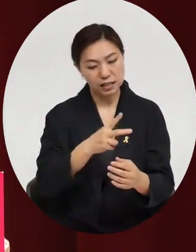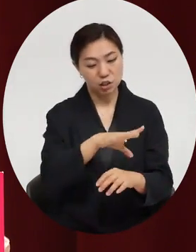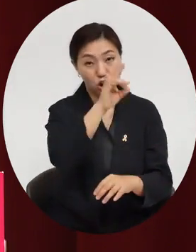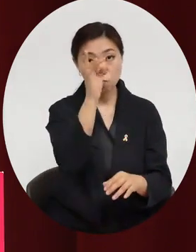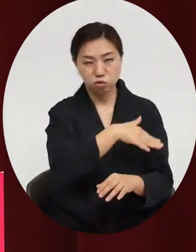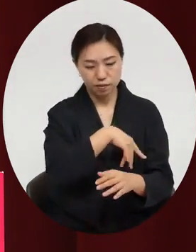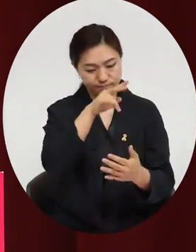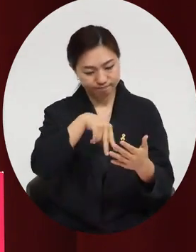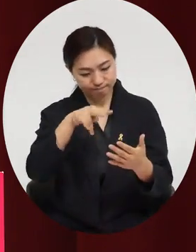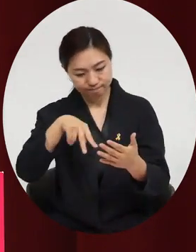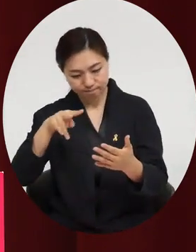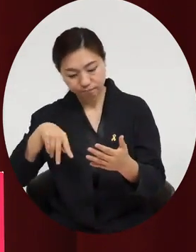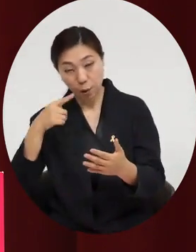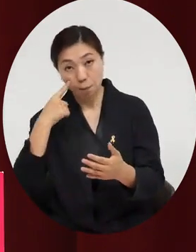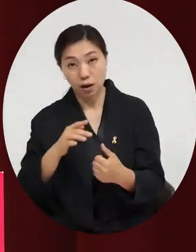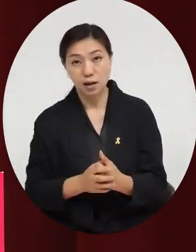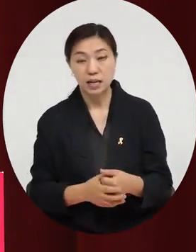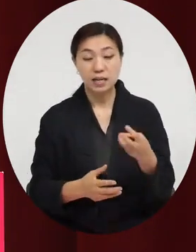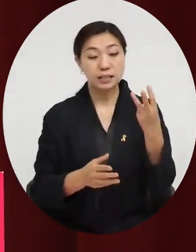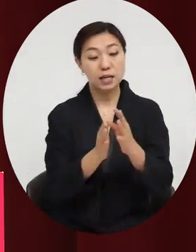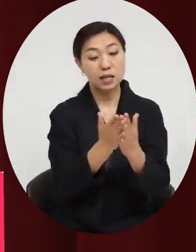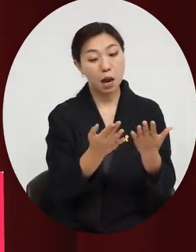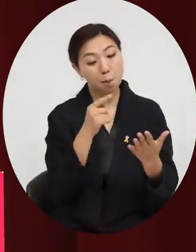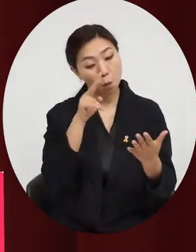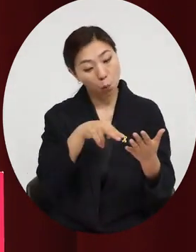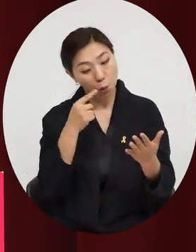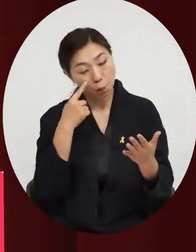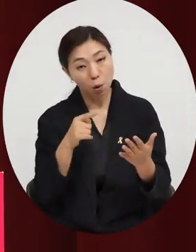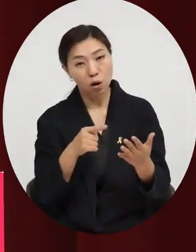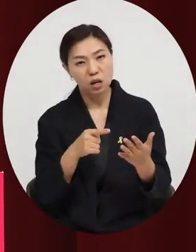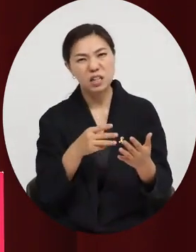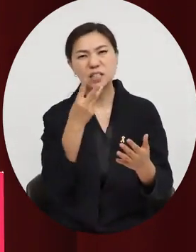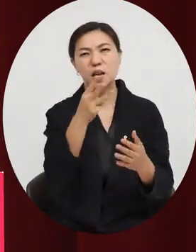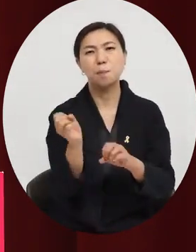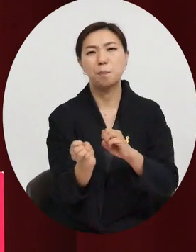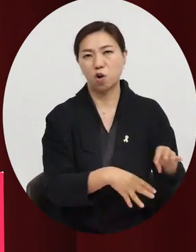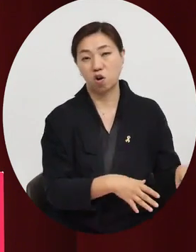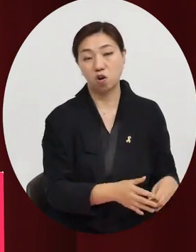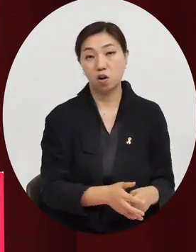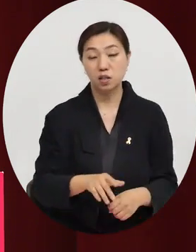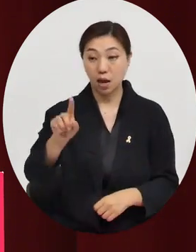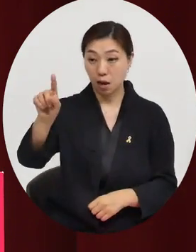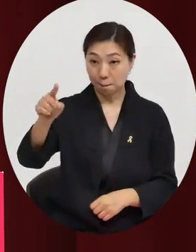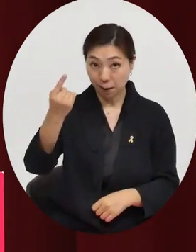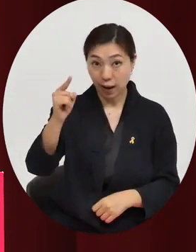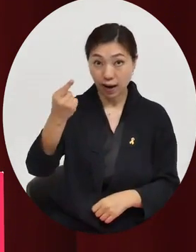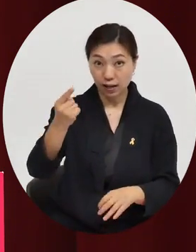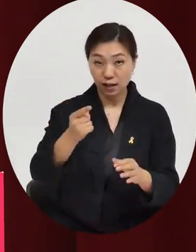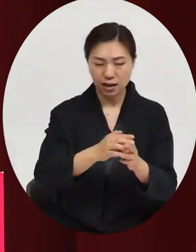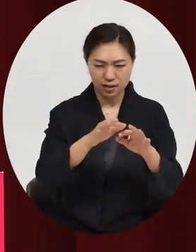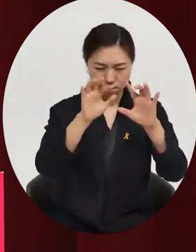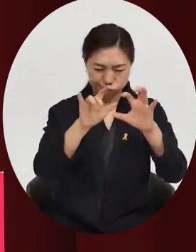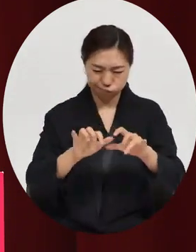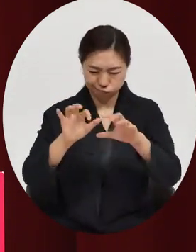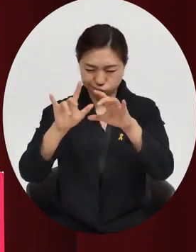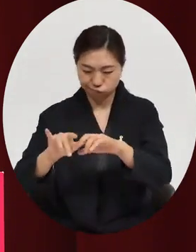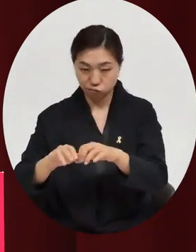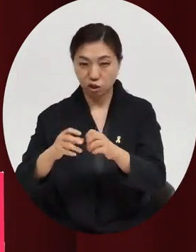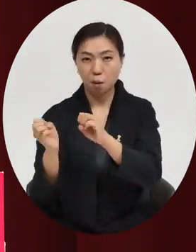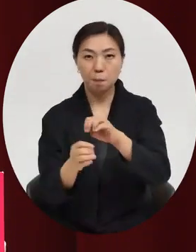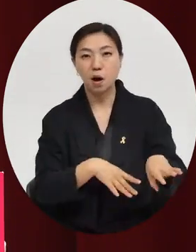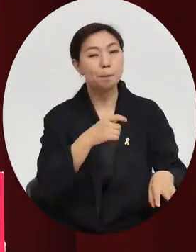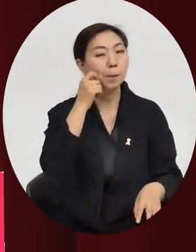읽어봐. 그러니까 세 페이지 써놓고 읽어보면 세 페이지를 버려. 근데 100페이지를 써놓고는 못